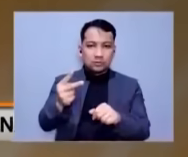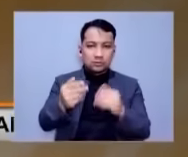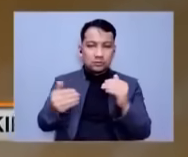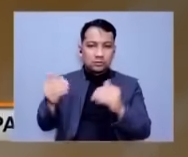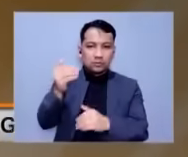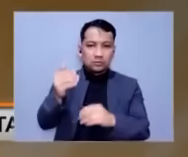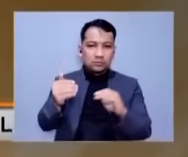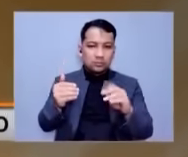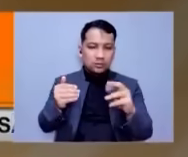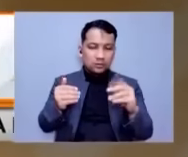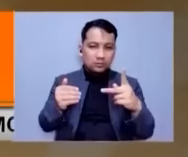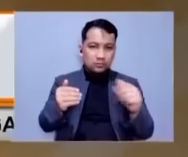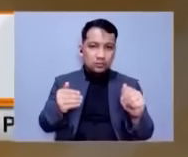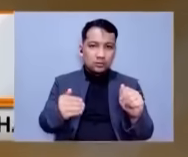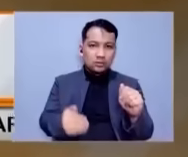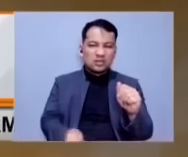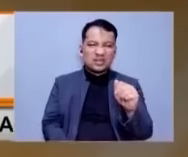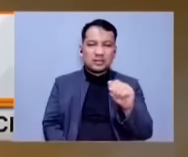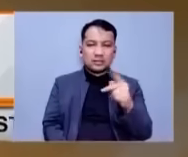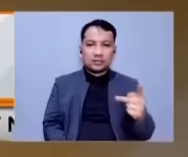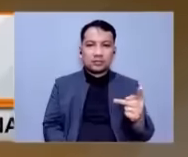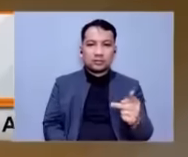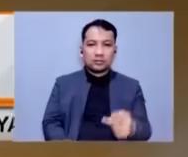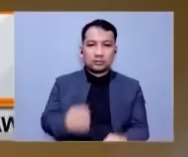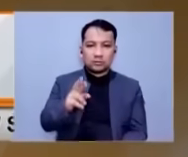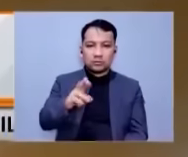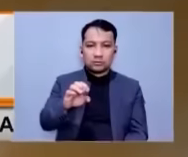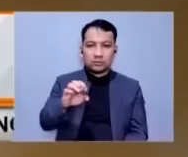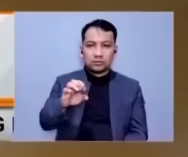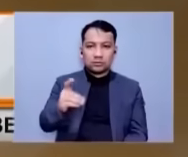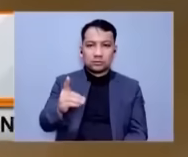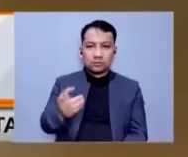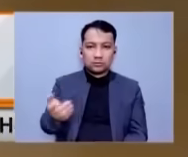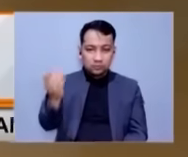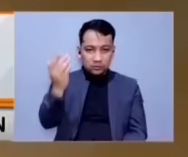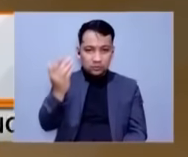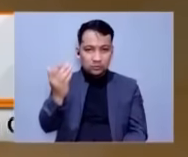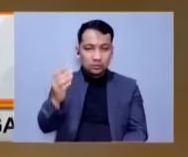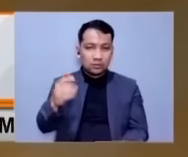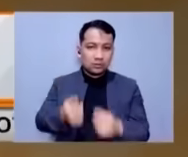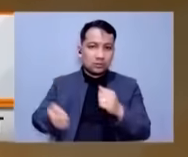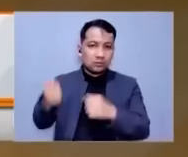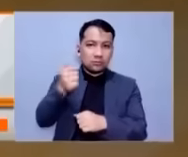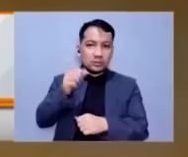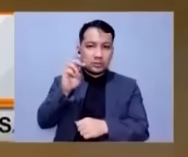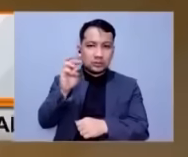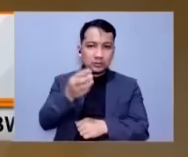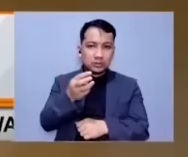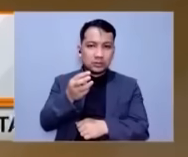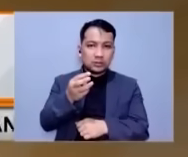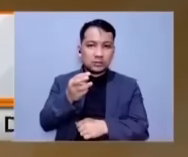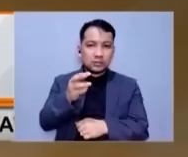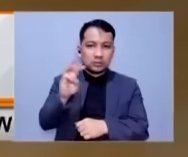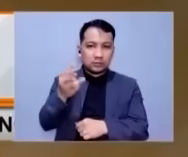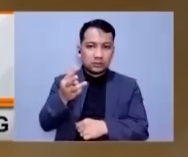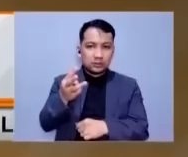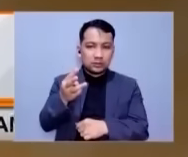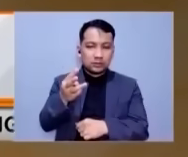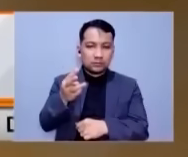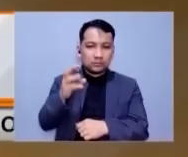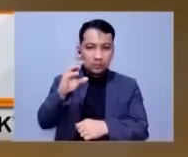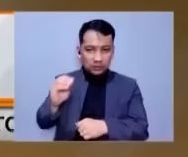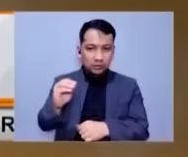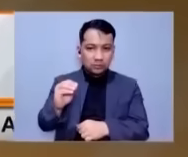ng Sacramento Kings. Si Reid ang pangatlong undrafted player para matanghal na Sixth Man of the Year sa kasaysayan ng liga. Nagpakita ng